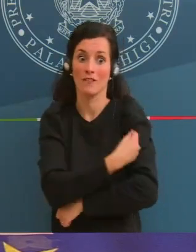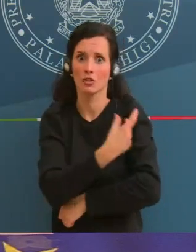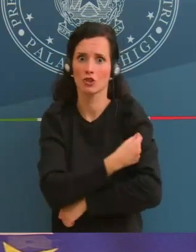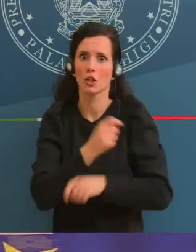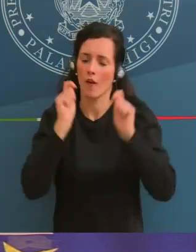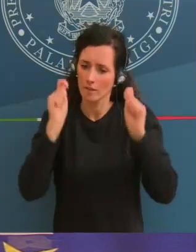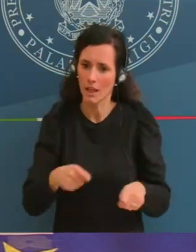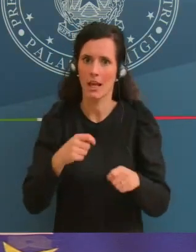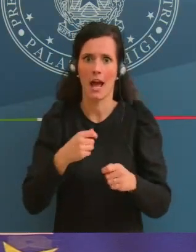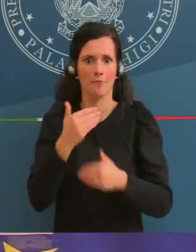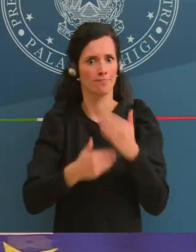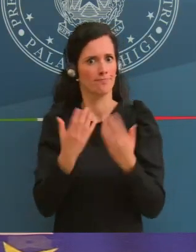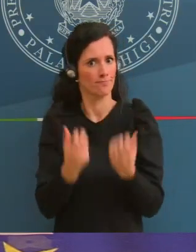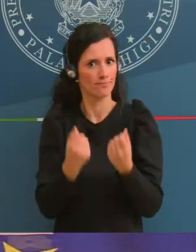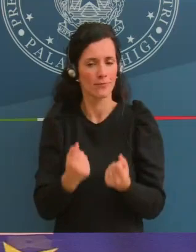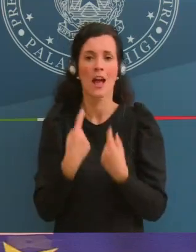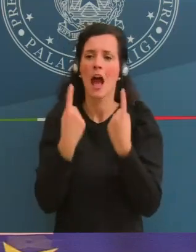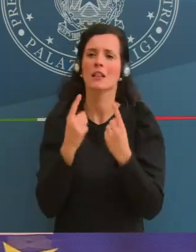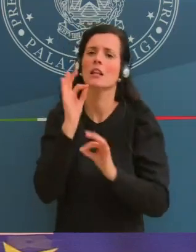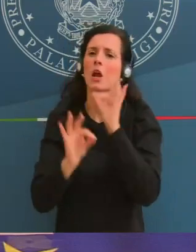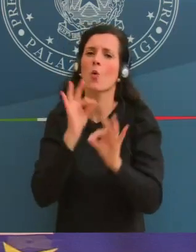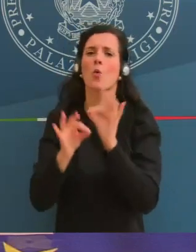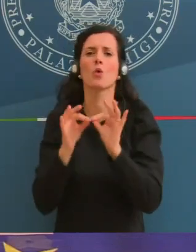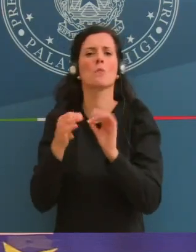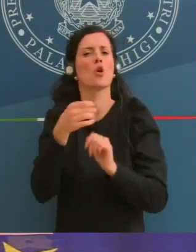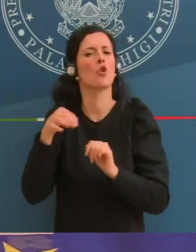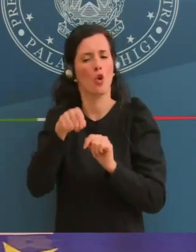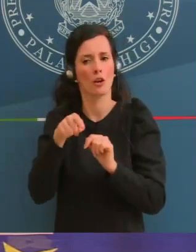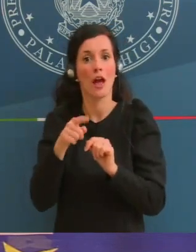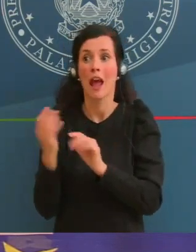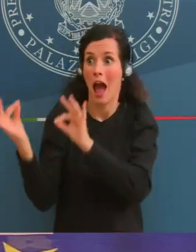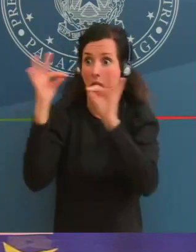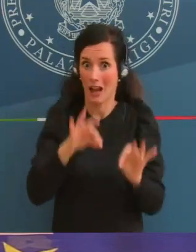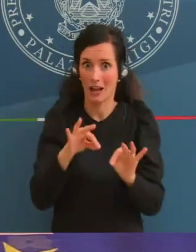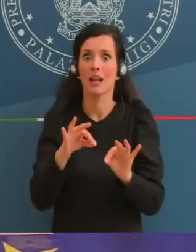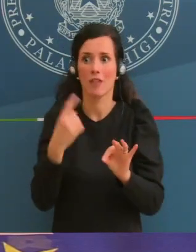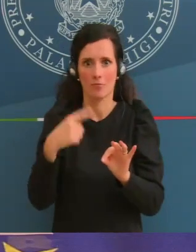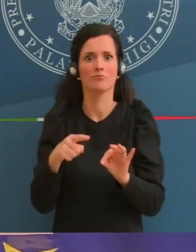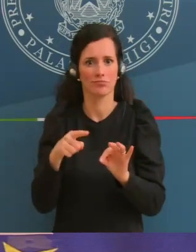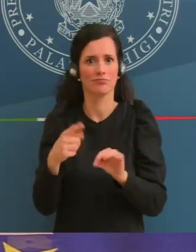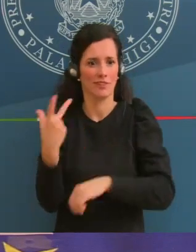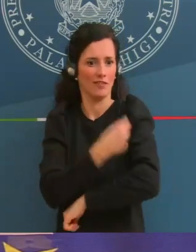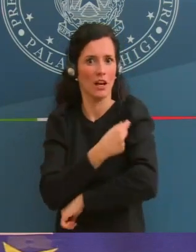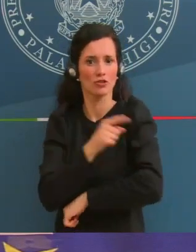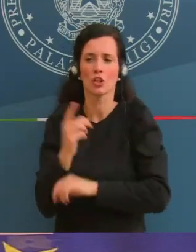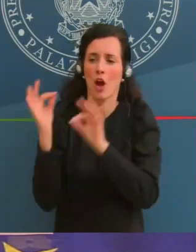questo sarà un natale diverso da tutti gli altri non meno autentico